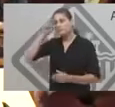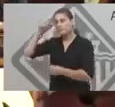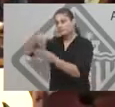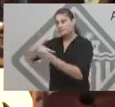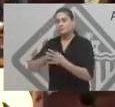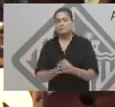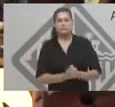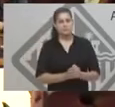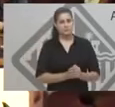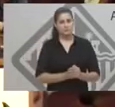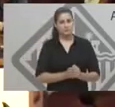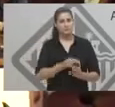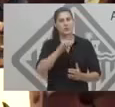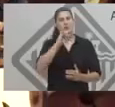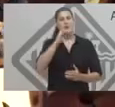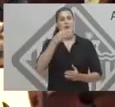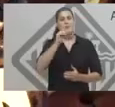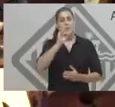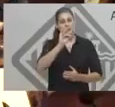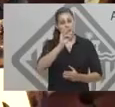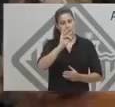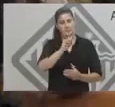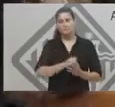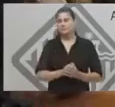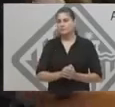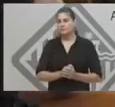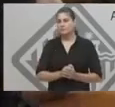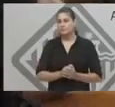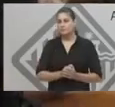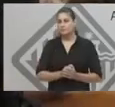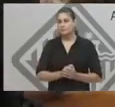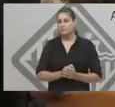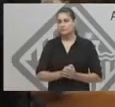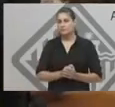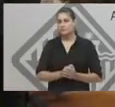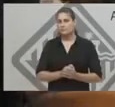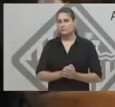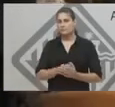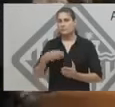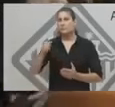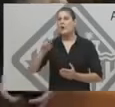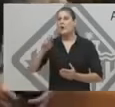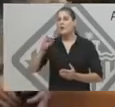Noguera. Rivas Dietrich Pedro Luis. Josep Lluís Bauçà.